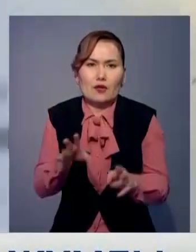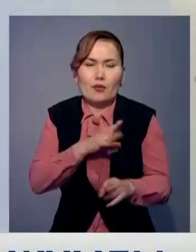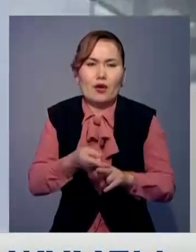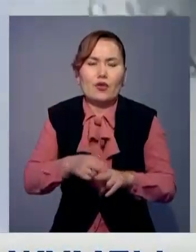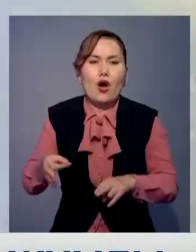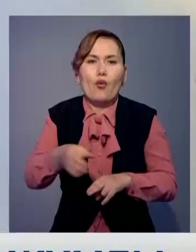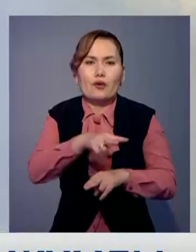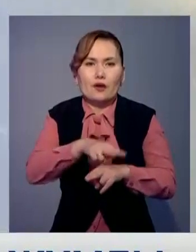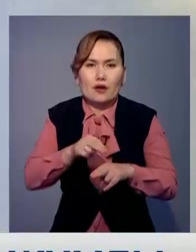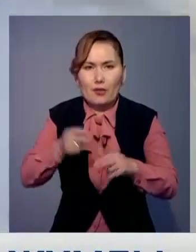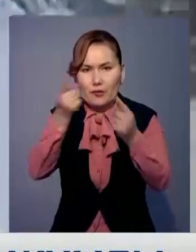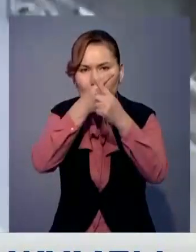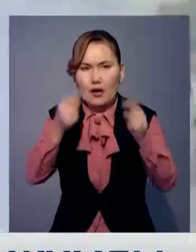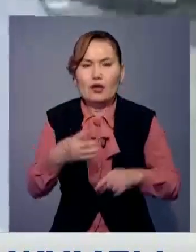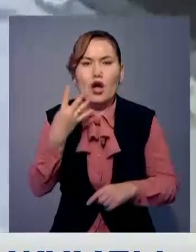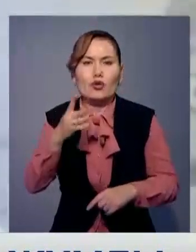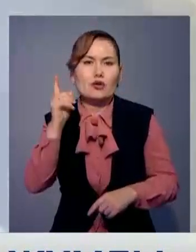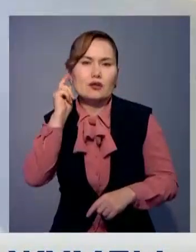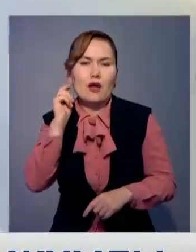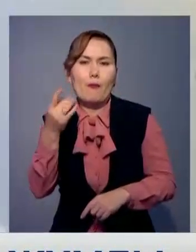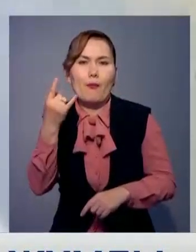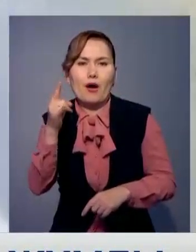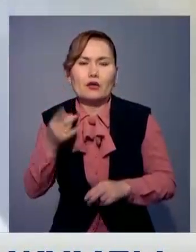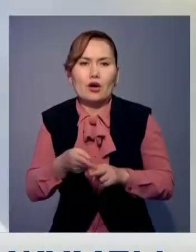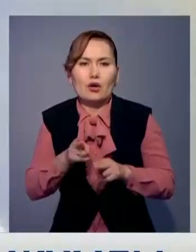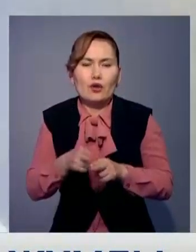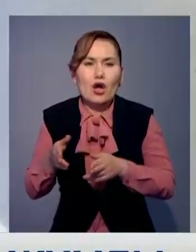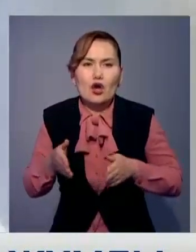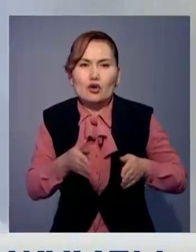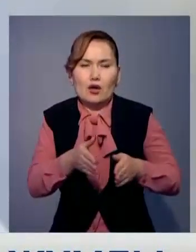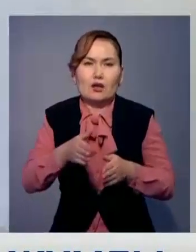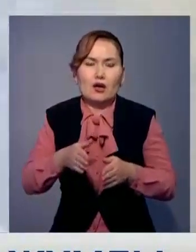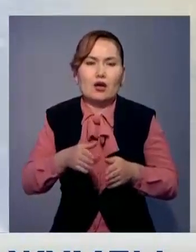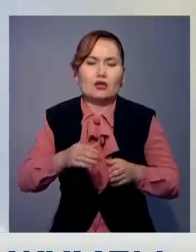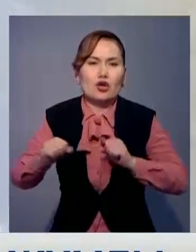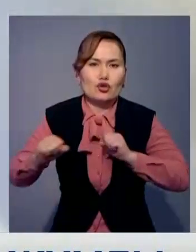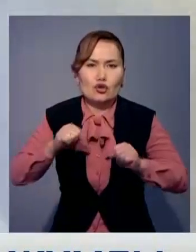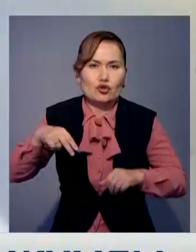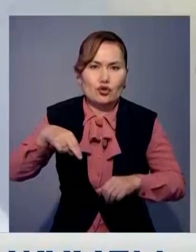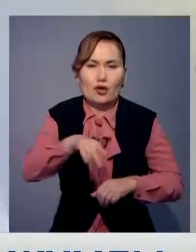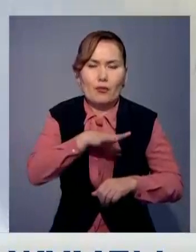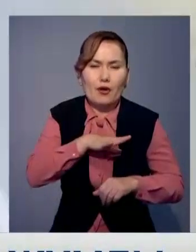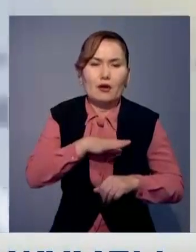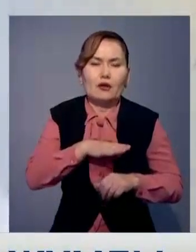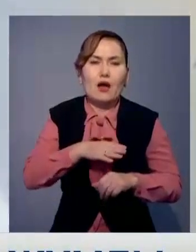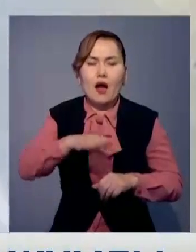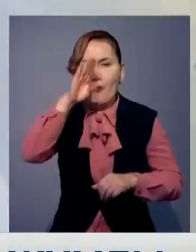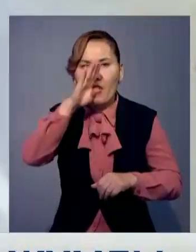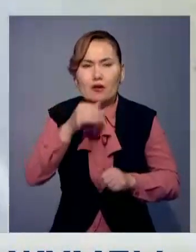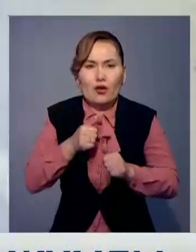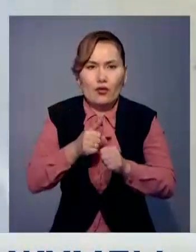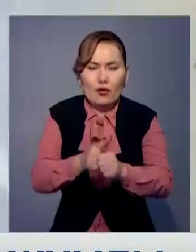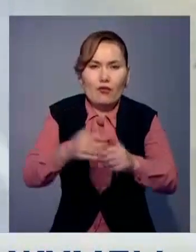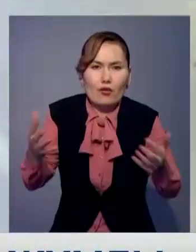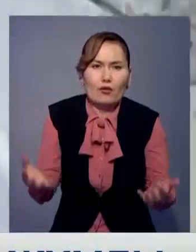полиция департаментінің мәліметі бойынша 4 жасар бала жол үстіне белгіленбеген жерден жүгіріп шыққан. Артынша әкесі баласын